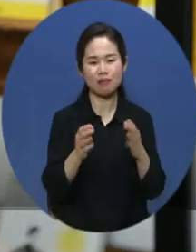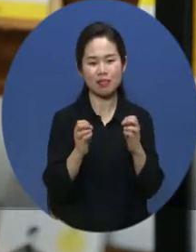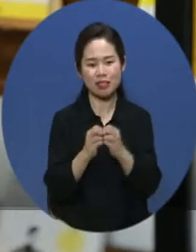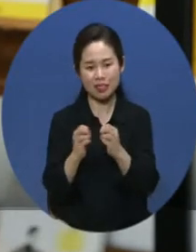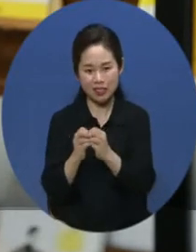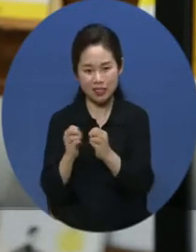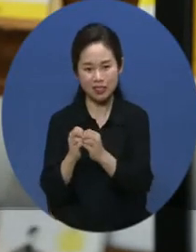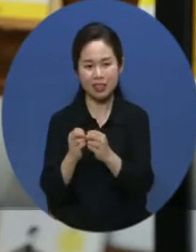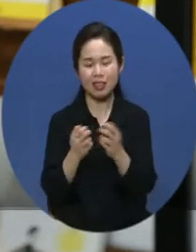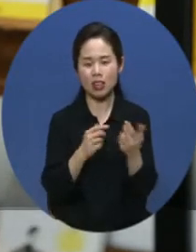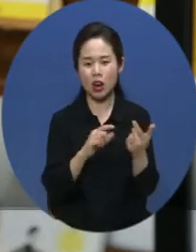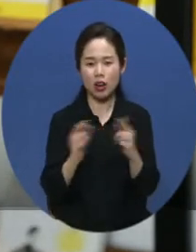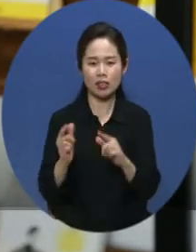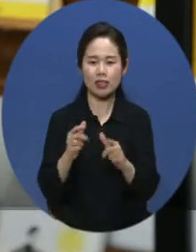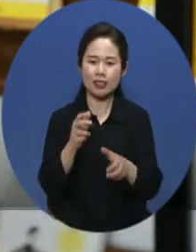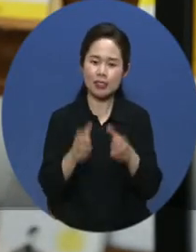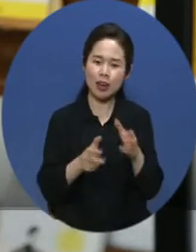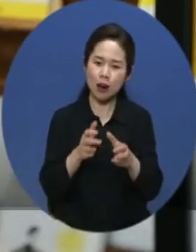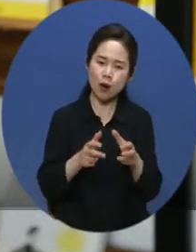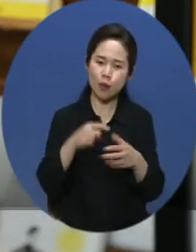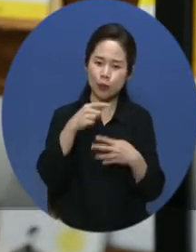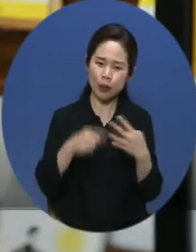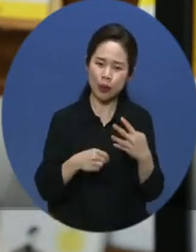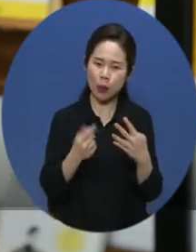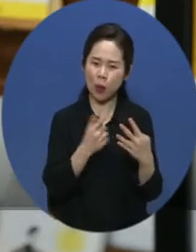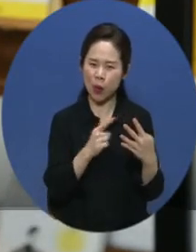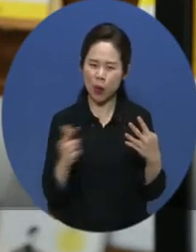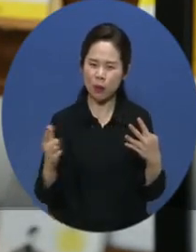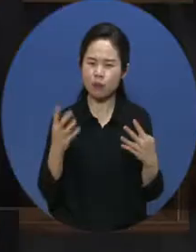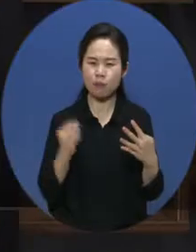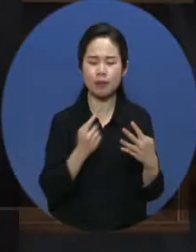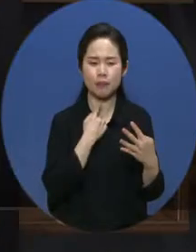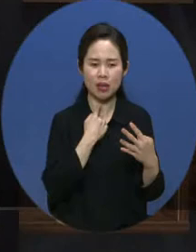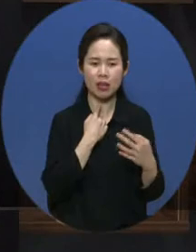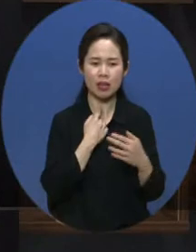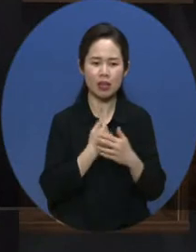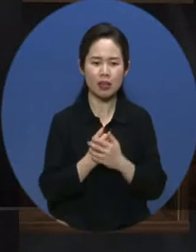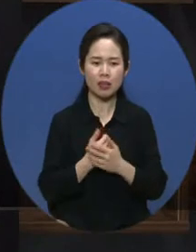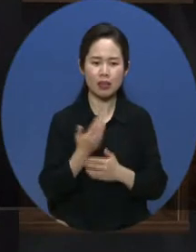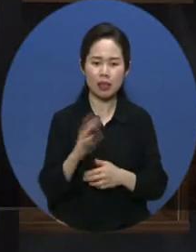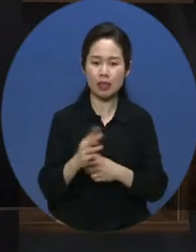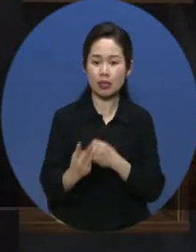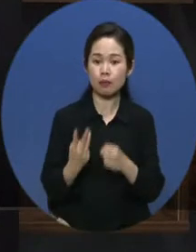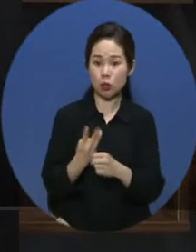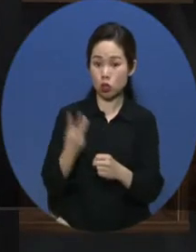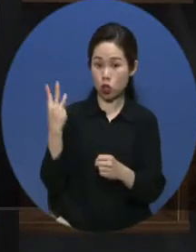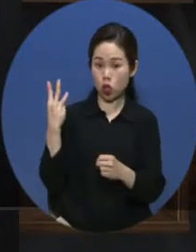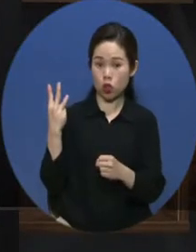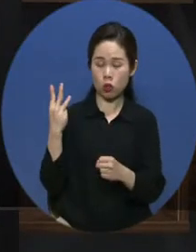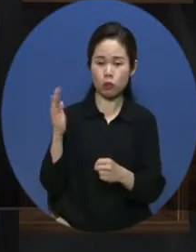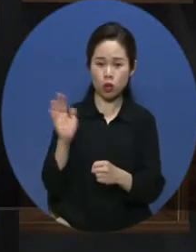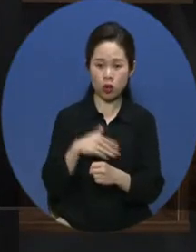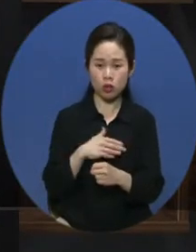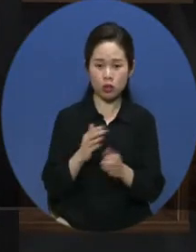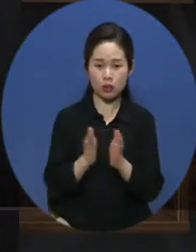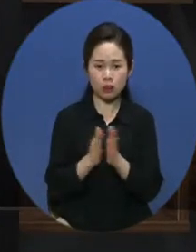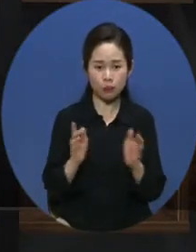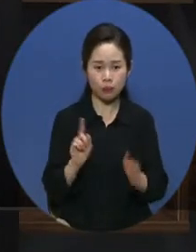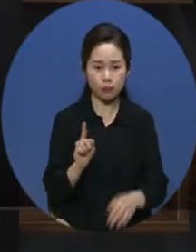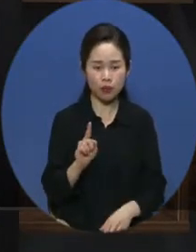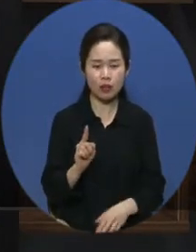되게 다양한 부분에서 사업을 해왔었는데 한 3년 전부터는